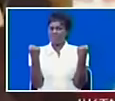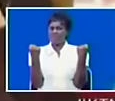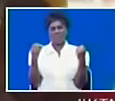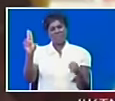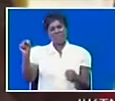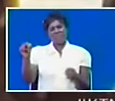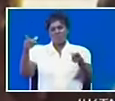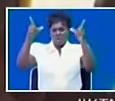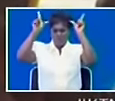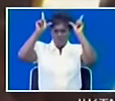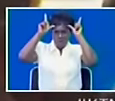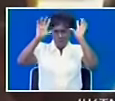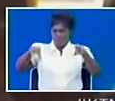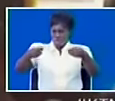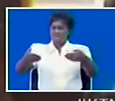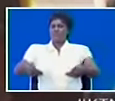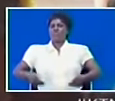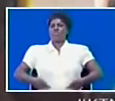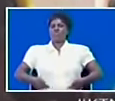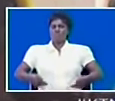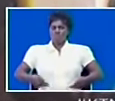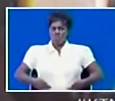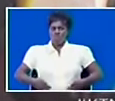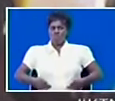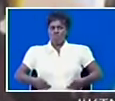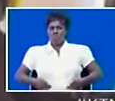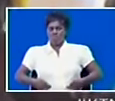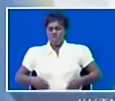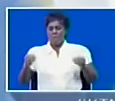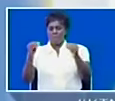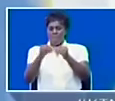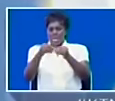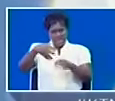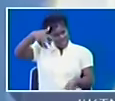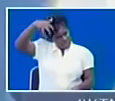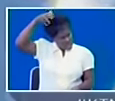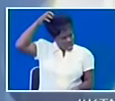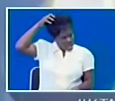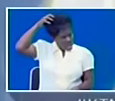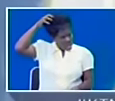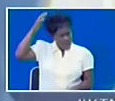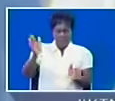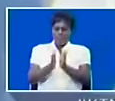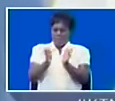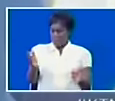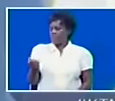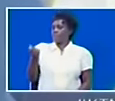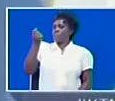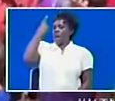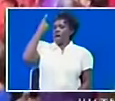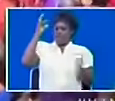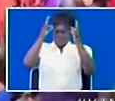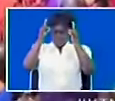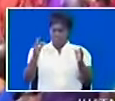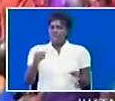Abana, ng'ombe unapatia ule kijana. Anapambana na simba. Wananchi wamechanuka, wataamua